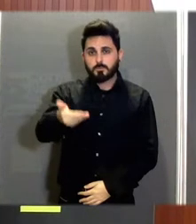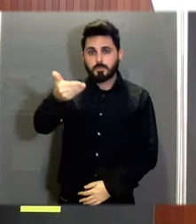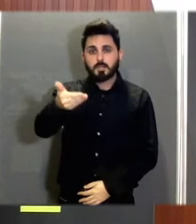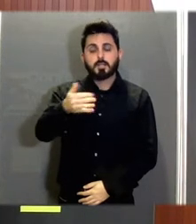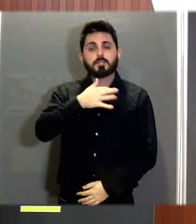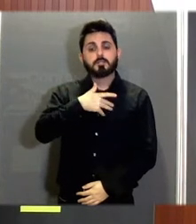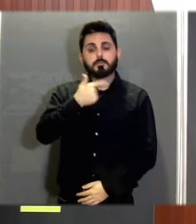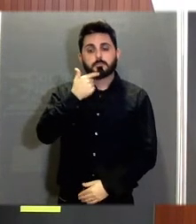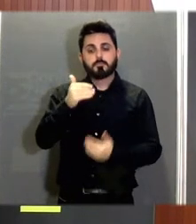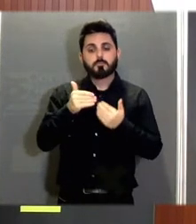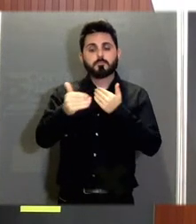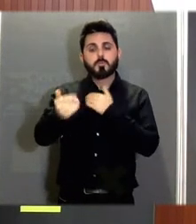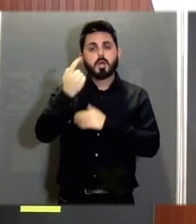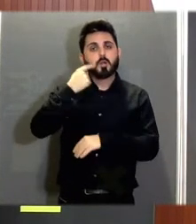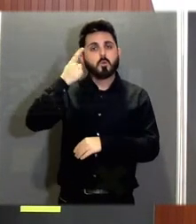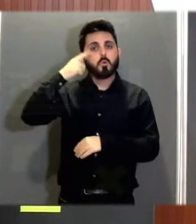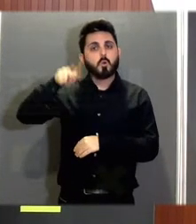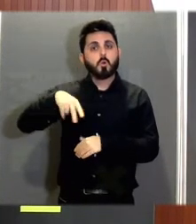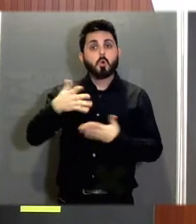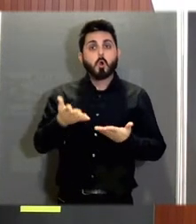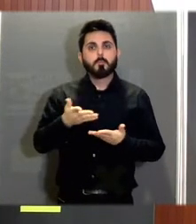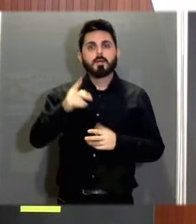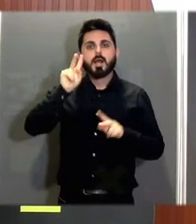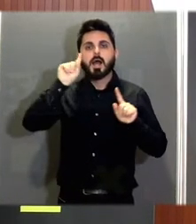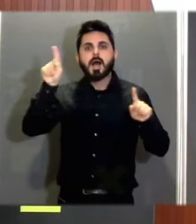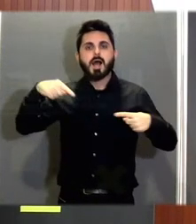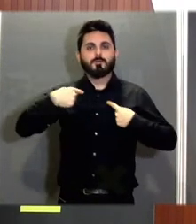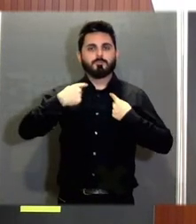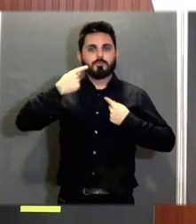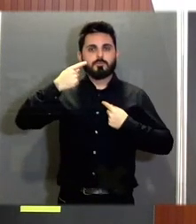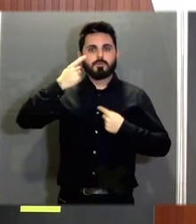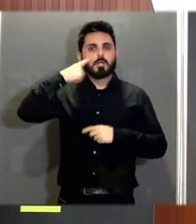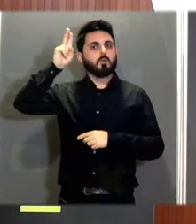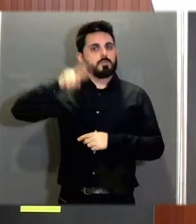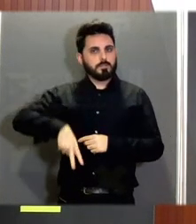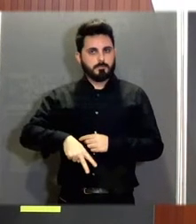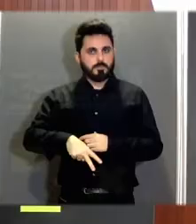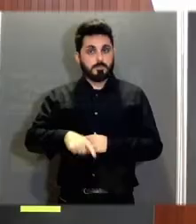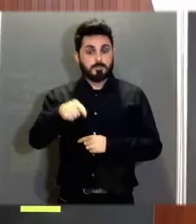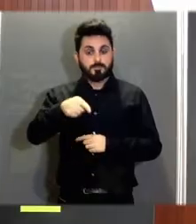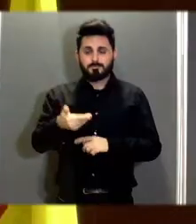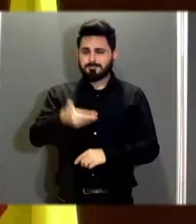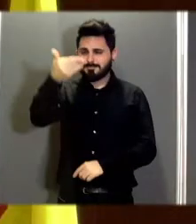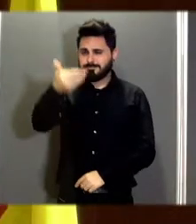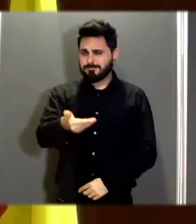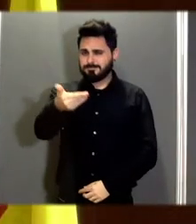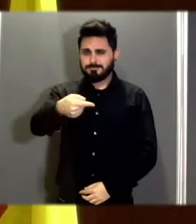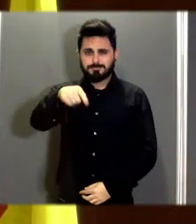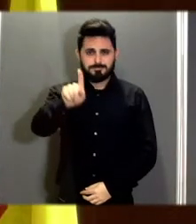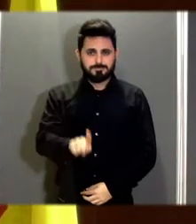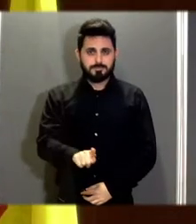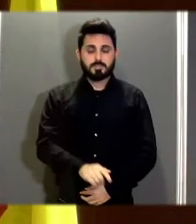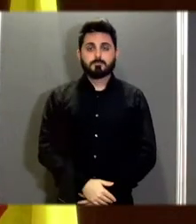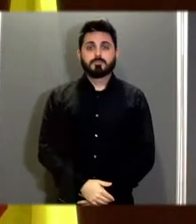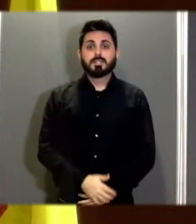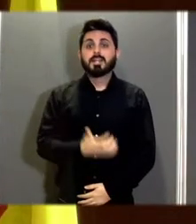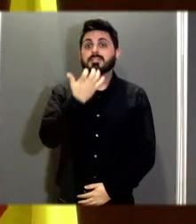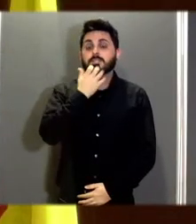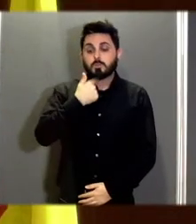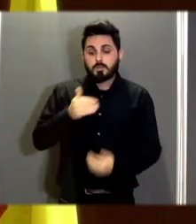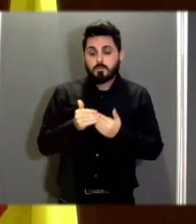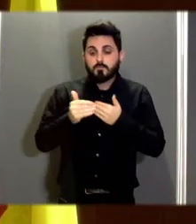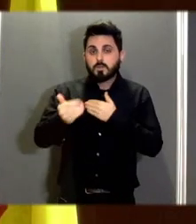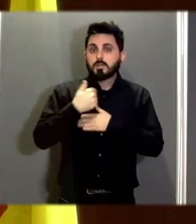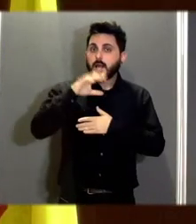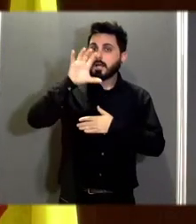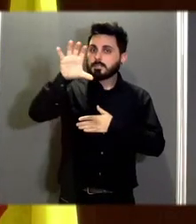com afavorir el reconeixement, l'autoreconeixement. És una premissa indispensable. Si es vol ser un estat, cal